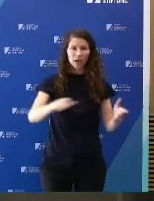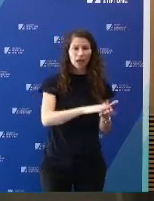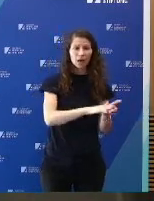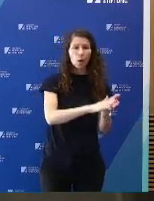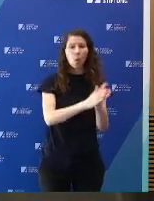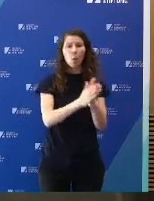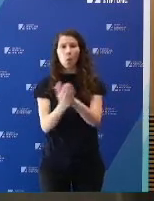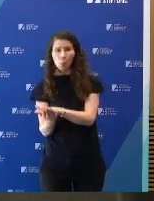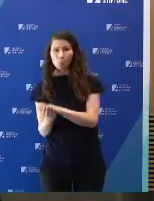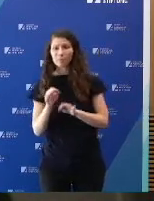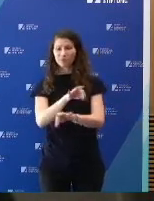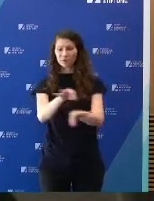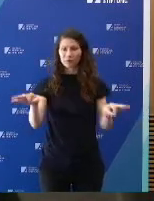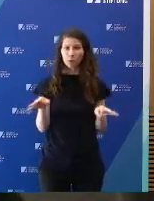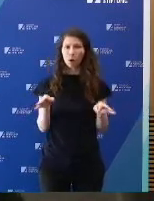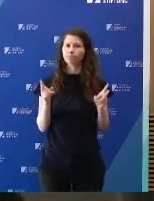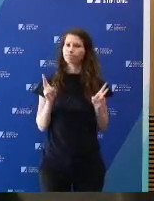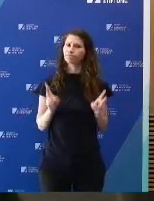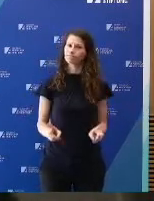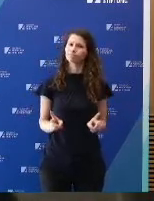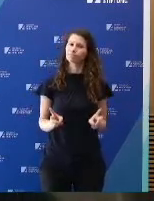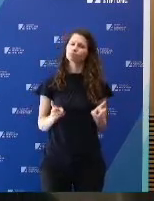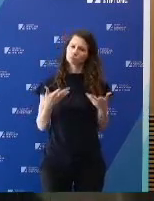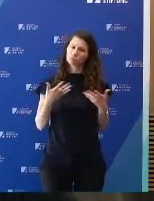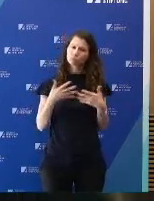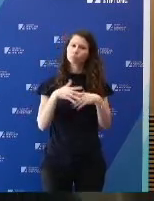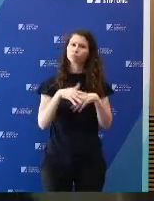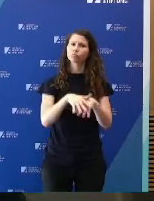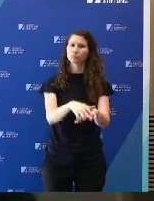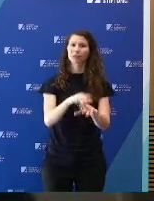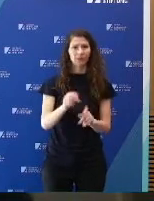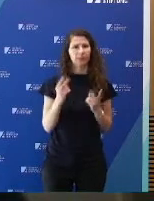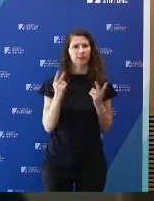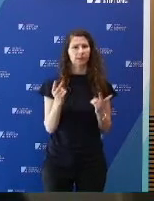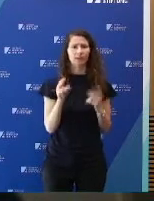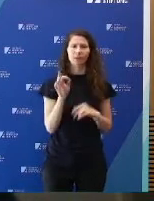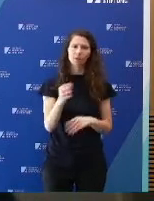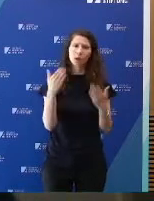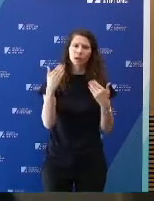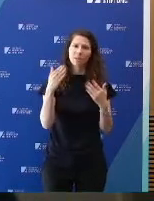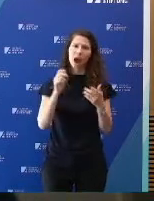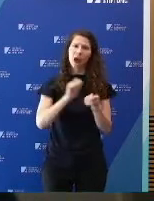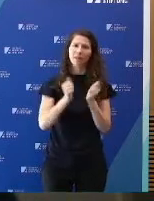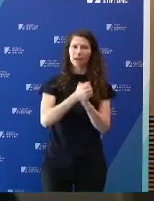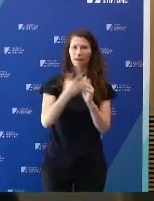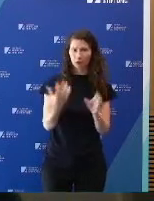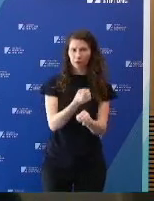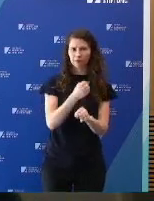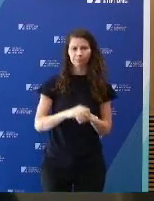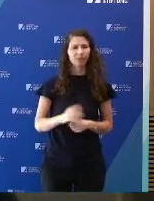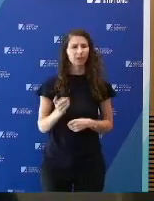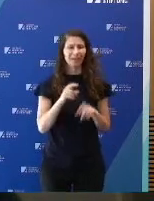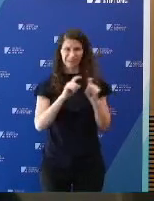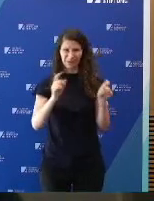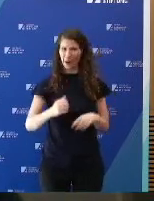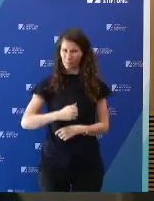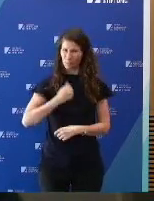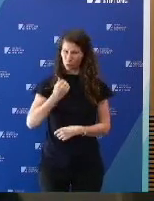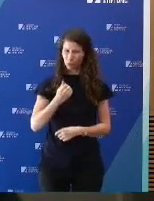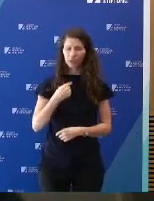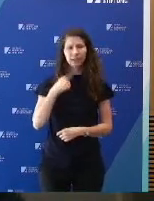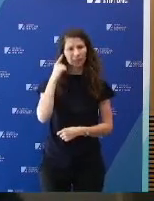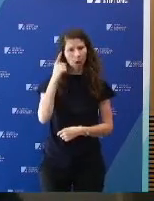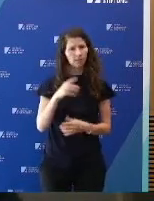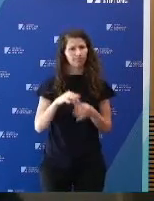ich, ganz, ganz wichtig, um zum Schluss auch den Klimawandel zu schaffen. Aber wenn wir über Mut reden, dann glaube ich, dass es vor allem von der